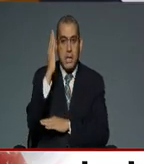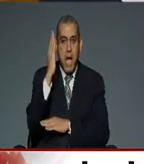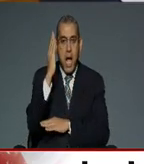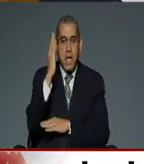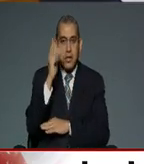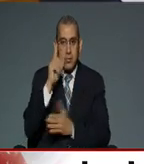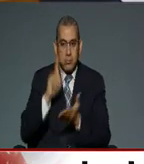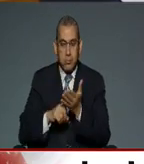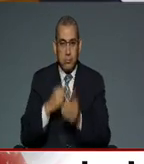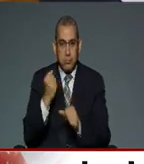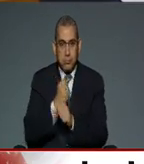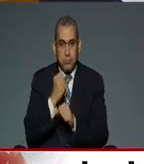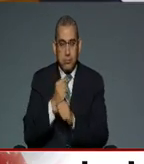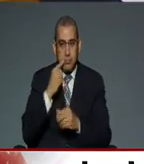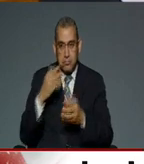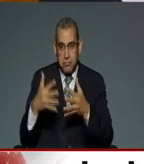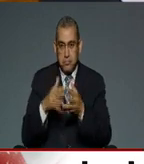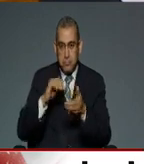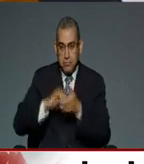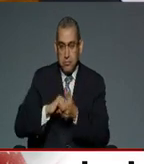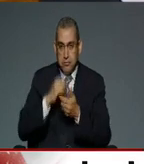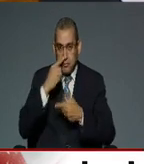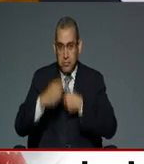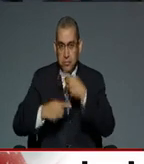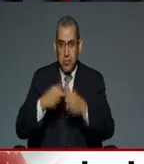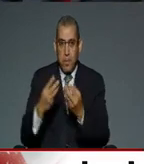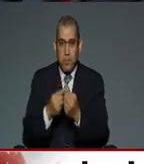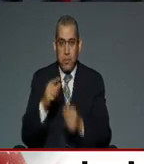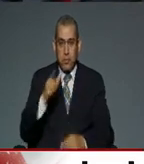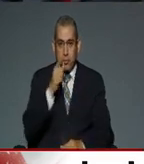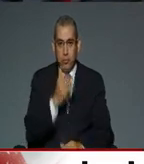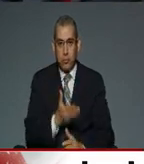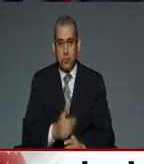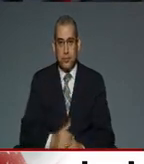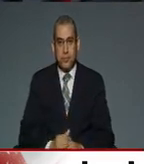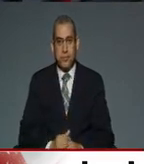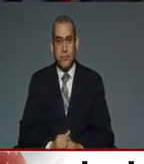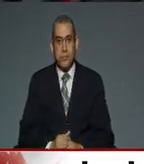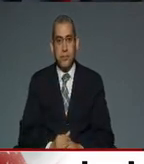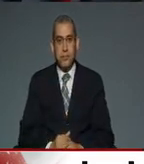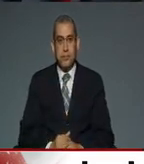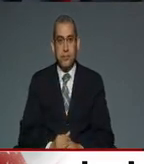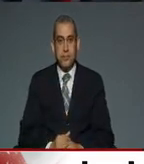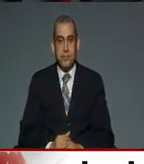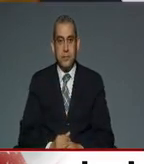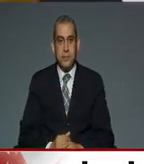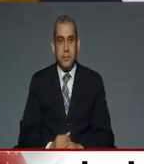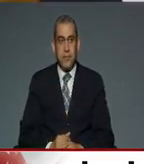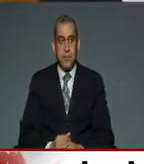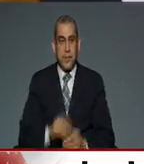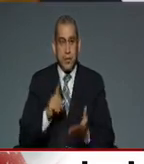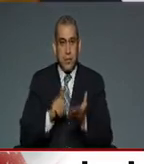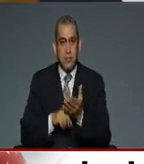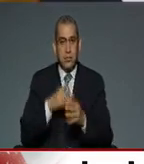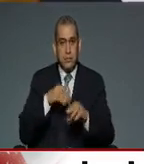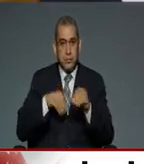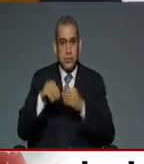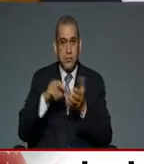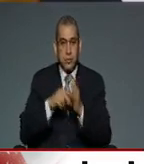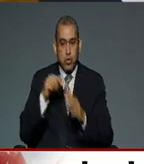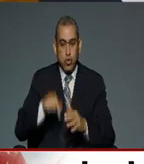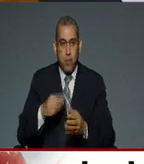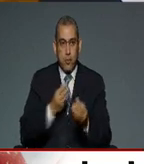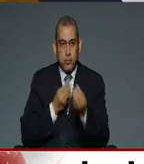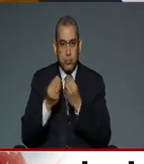لتنميه العلاقات الشامله بين مصر وصربيا كما اتفقنا خلال مباحثاتنا اليوم على اهميه